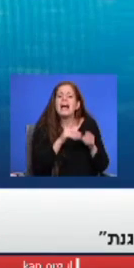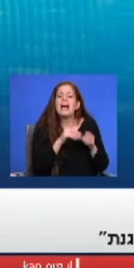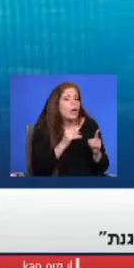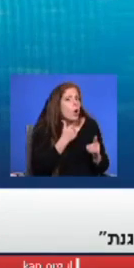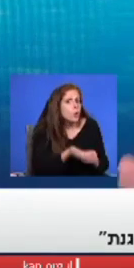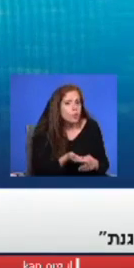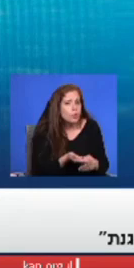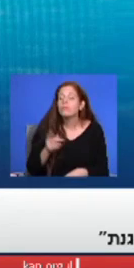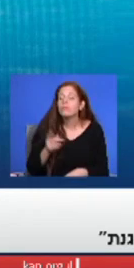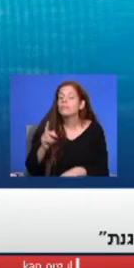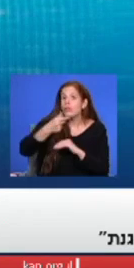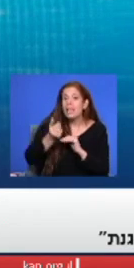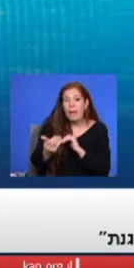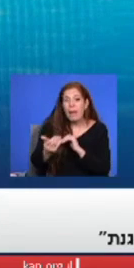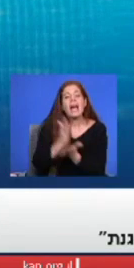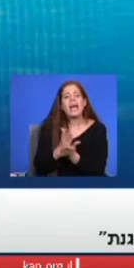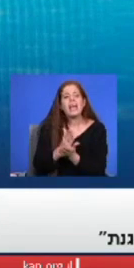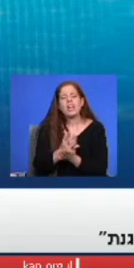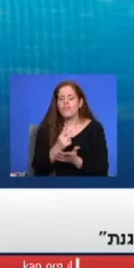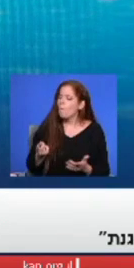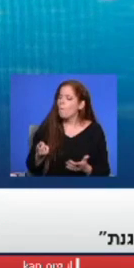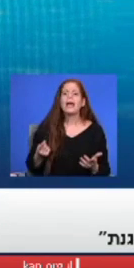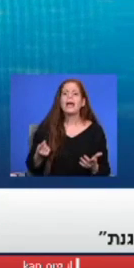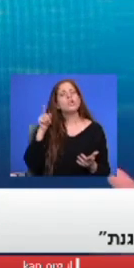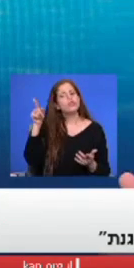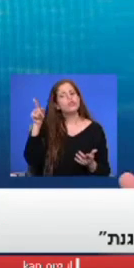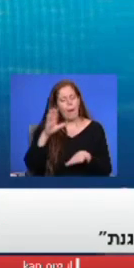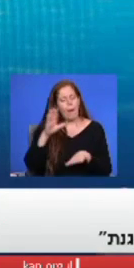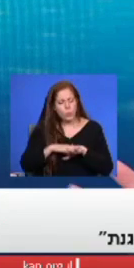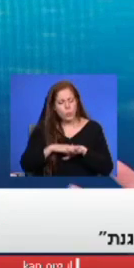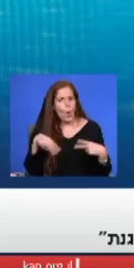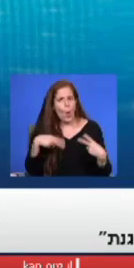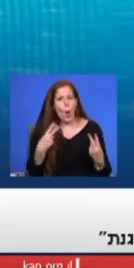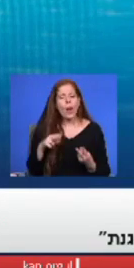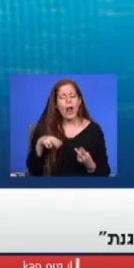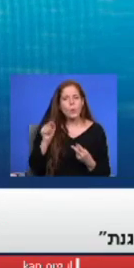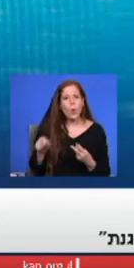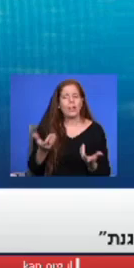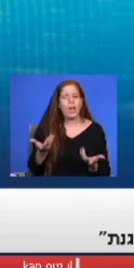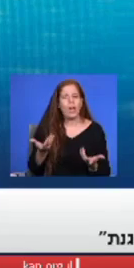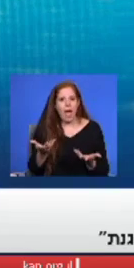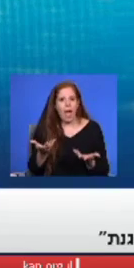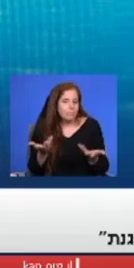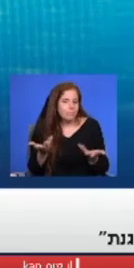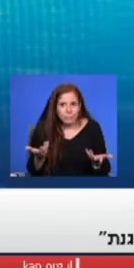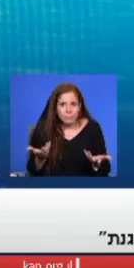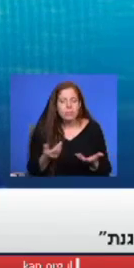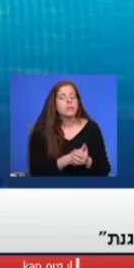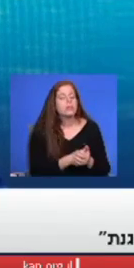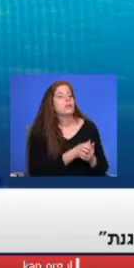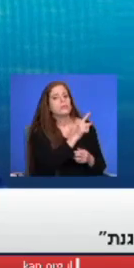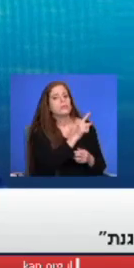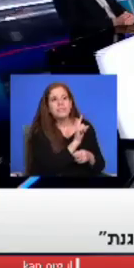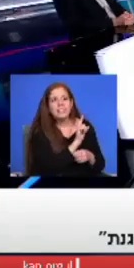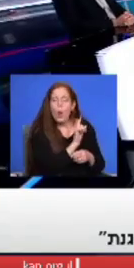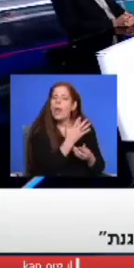זה היא כבר קופצת, ואומרת שהמינוי הזה לא יכול להיות לעבור. בסוף, פתחי, למה כל דבר